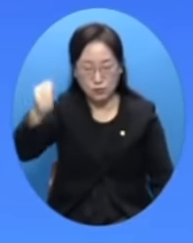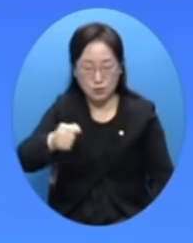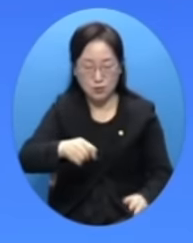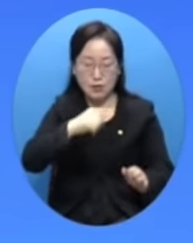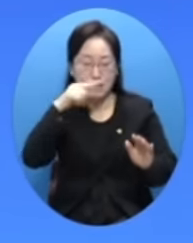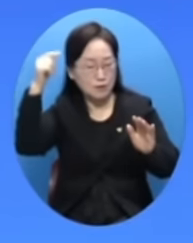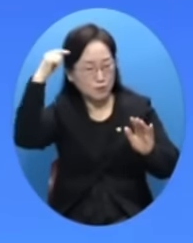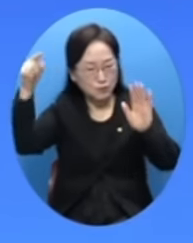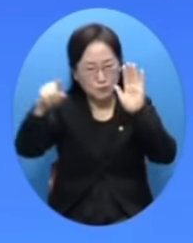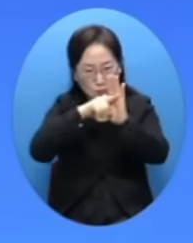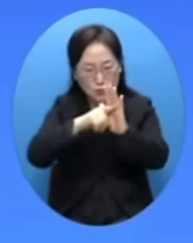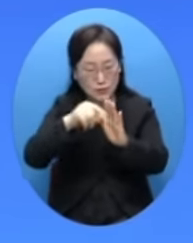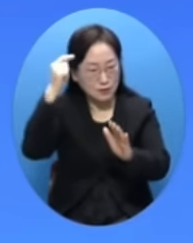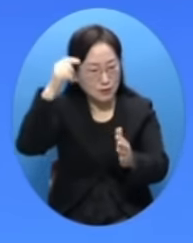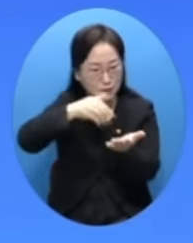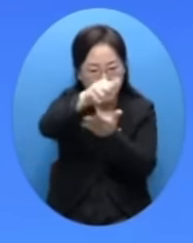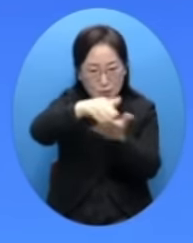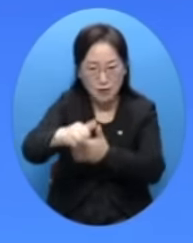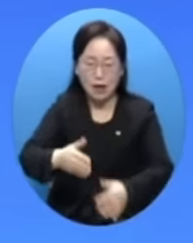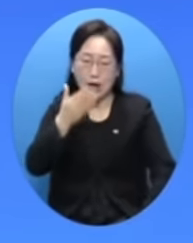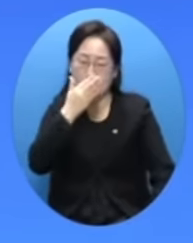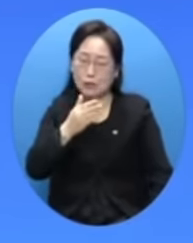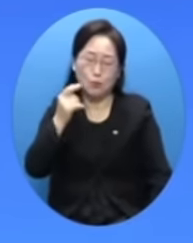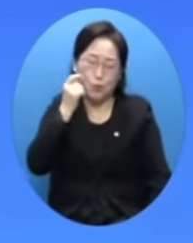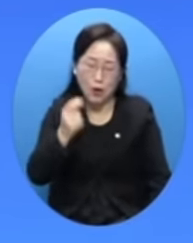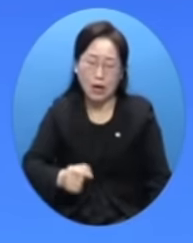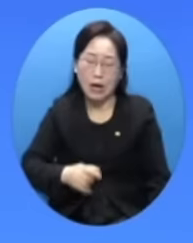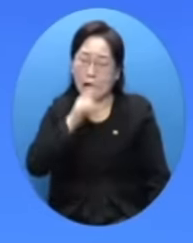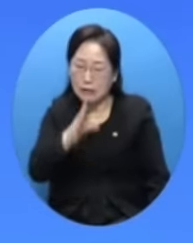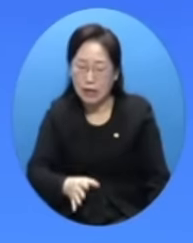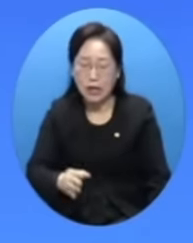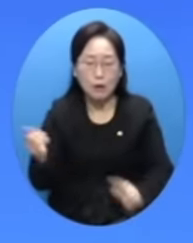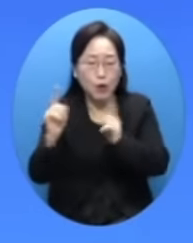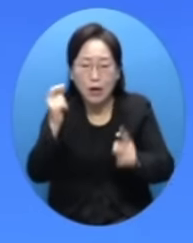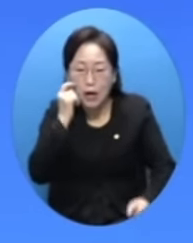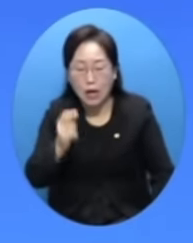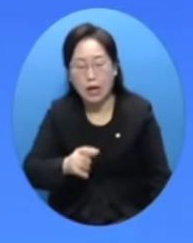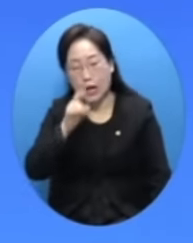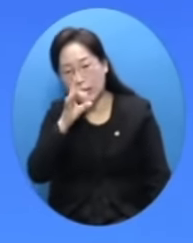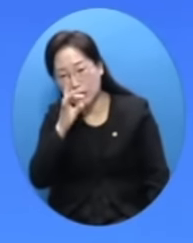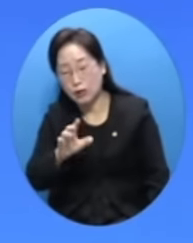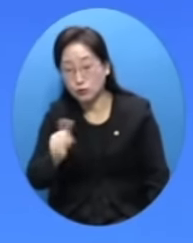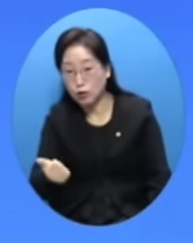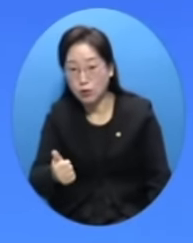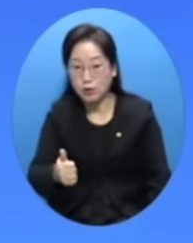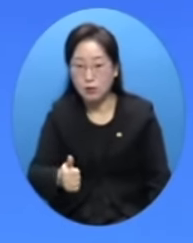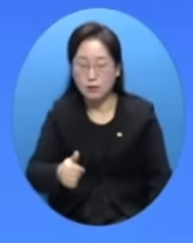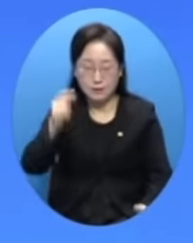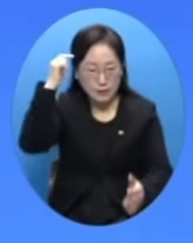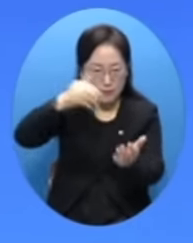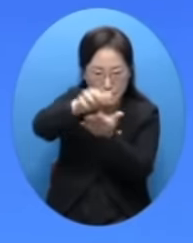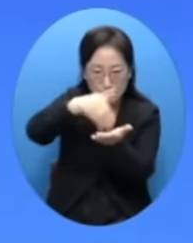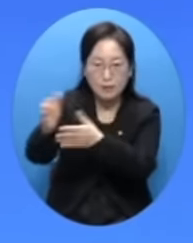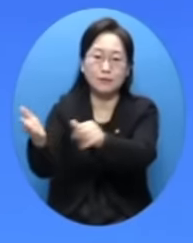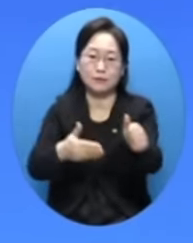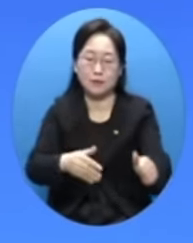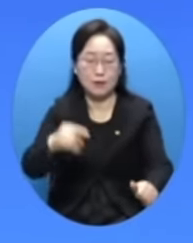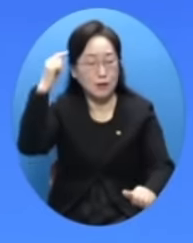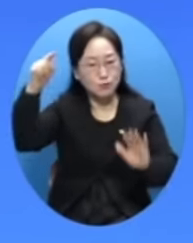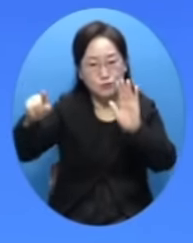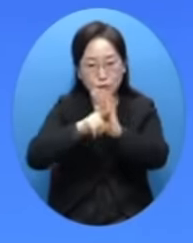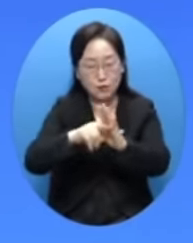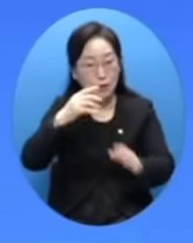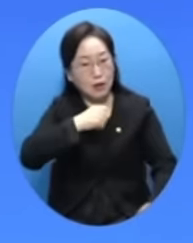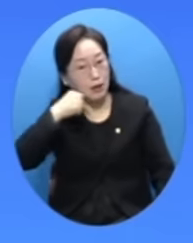것입니다 아멘 할 수 없다 안 된다 못 살겠다 죽겠다 쫓아내야 되는 것입니다 아멘 어떤 경우에도 부정적인 생각이